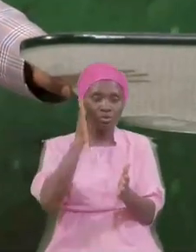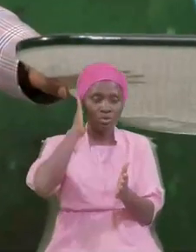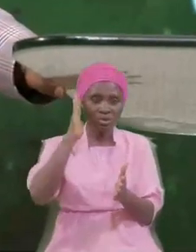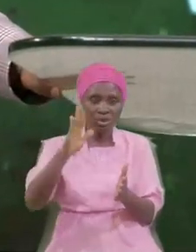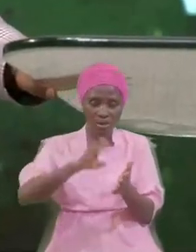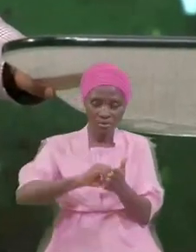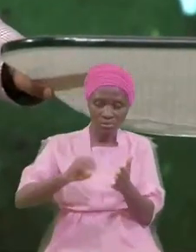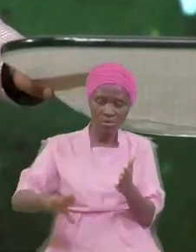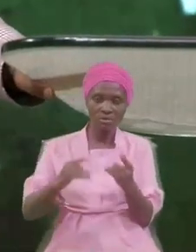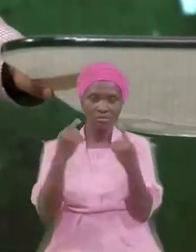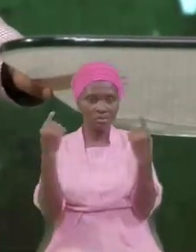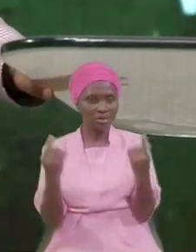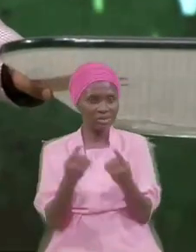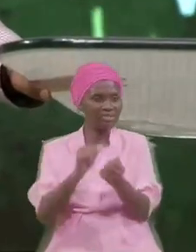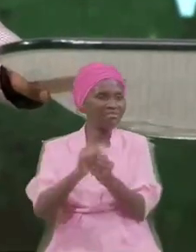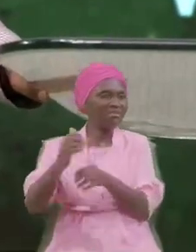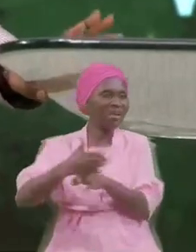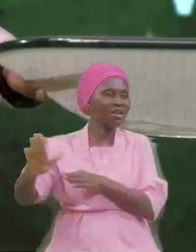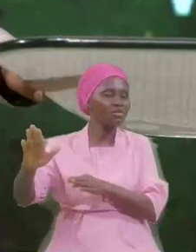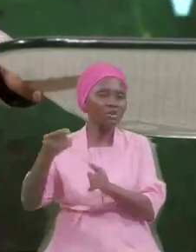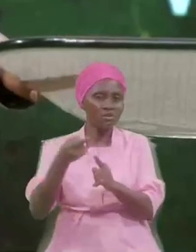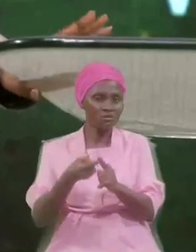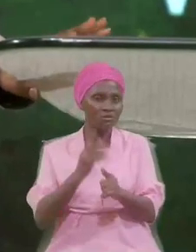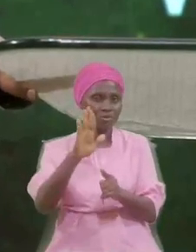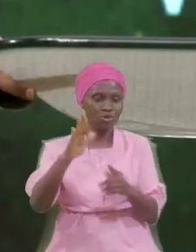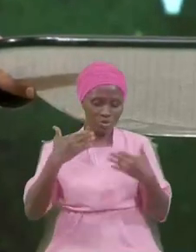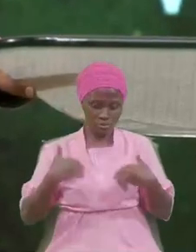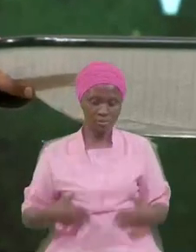éloignes l'iniquité de ta tente.